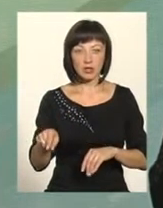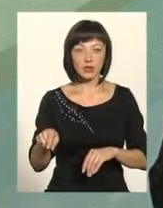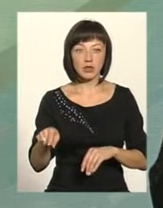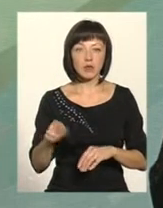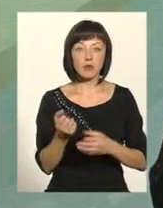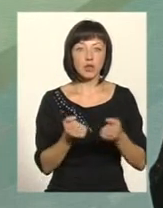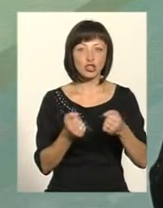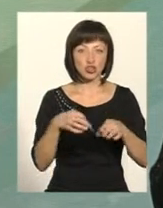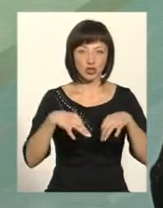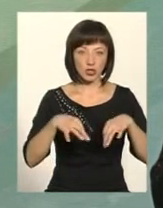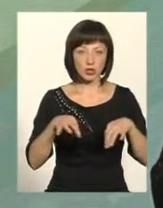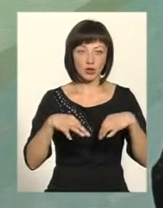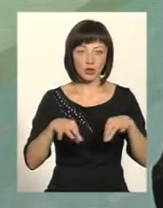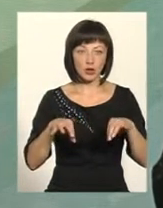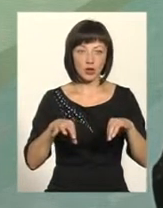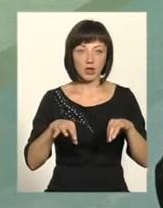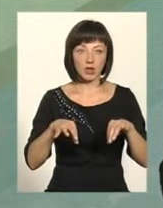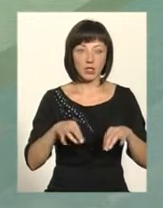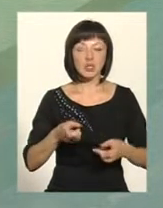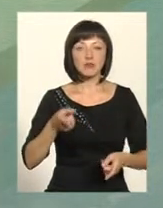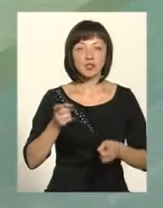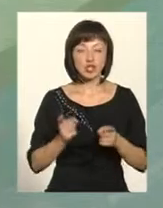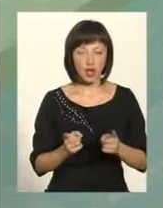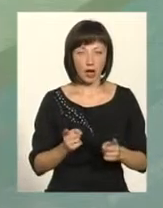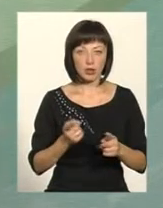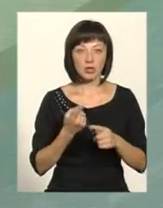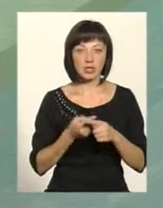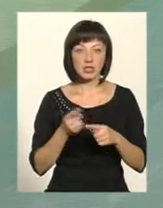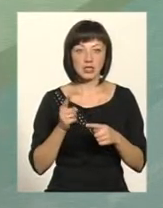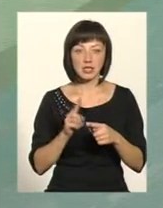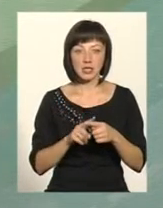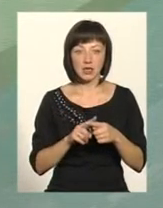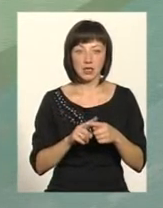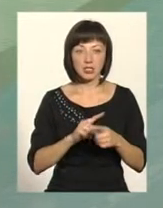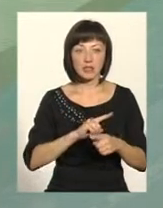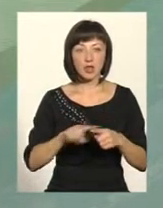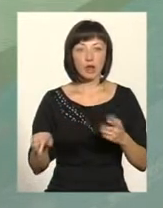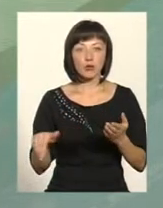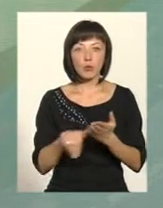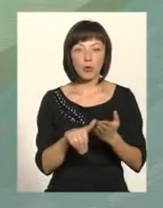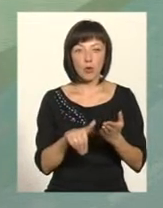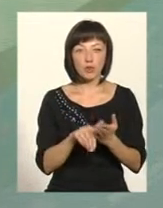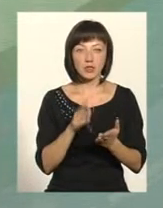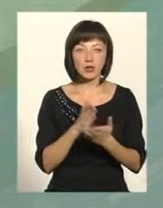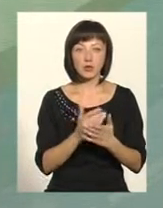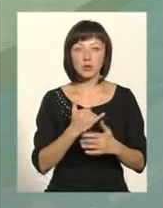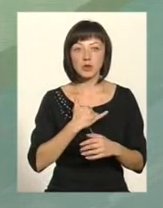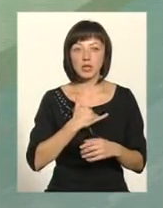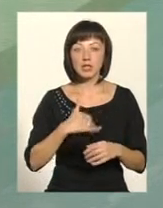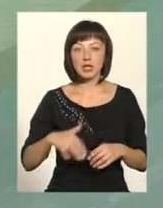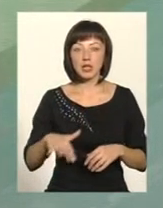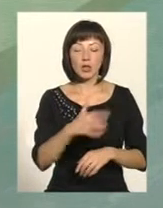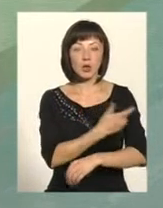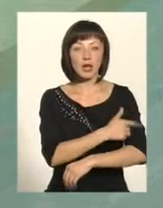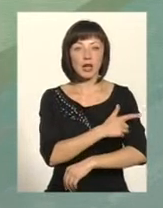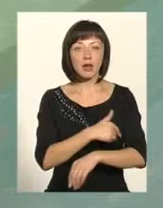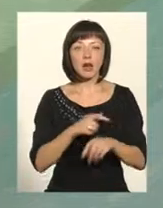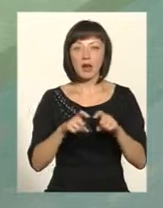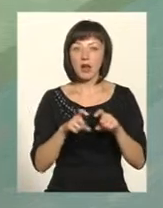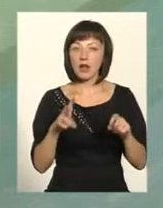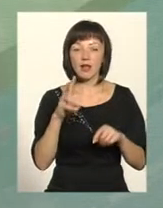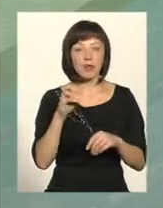сторону машину, так, де приходить виклик. Звичайно, ця швидка допомога, яка знаходиться в нас на території лікарні, так, вона